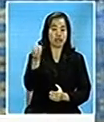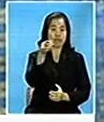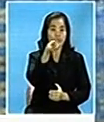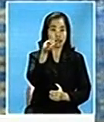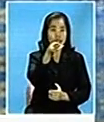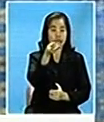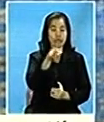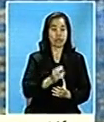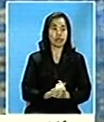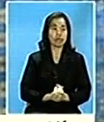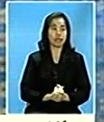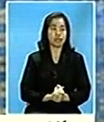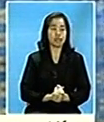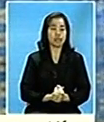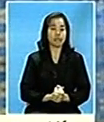าก